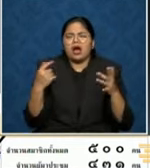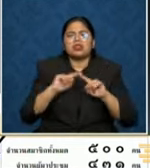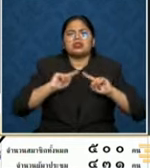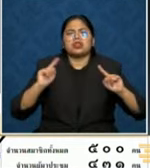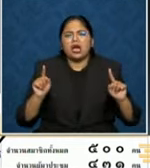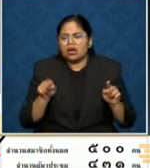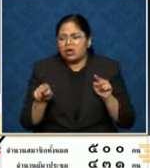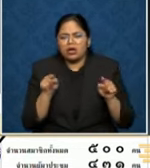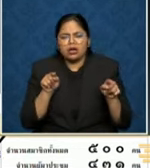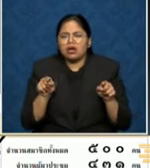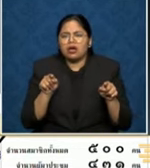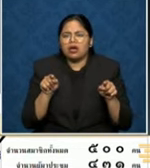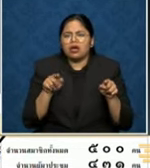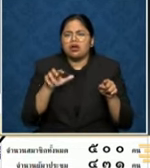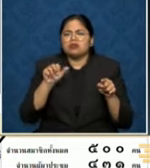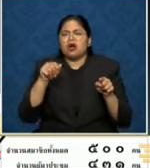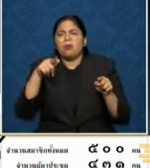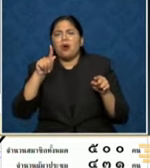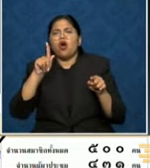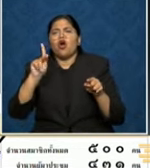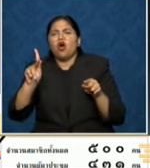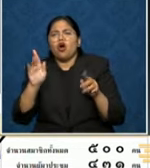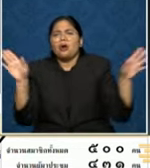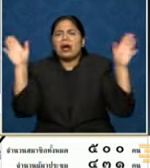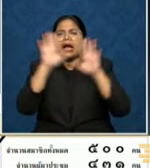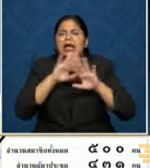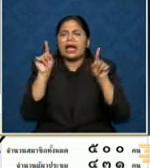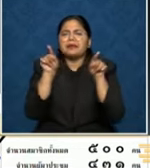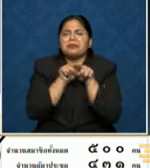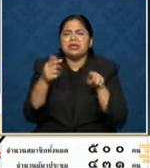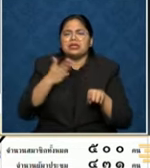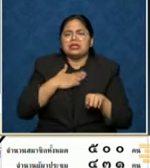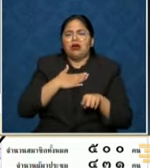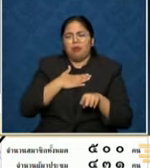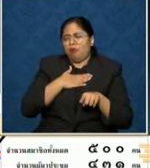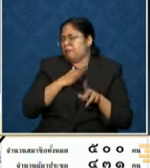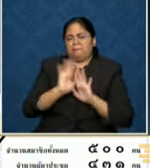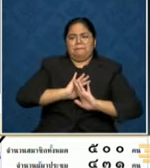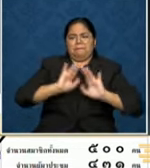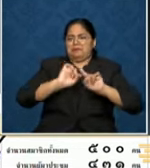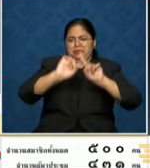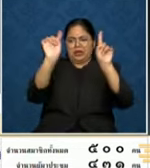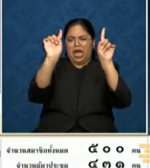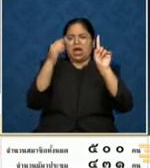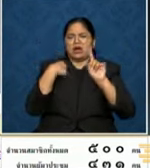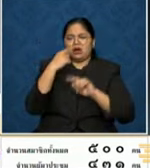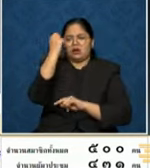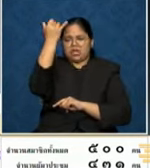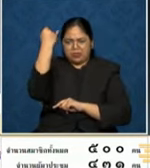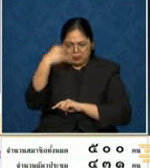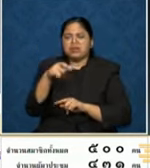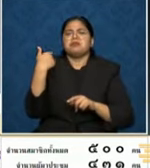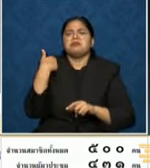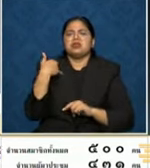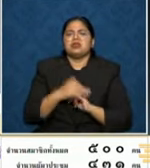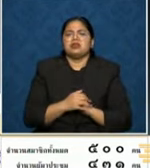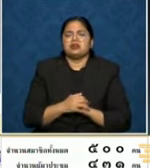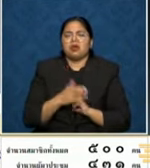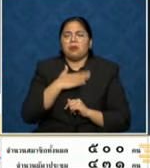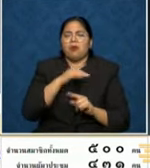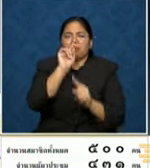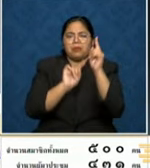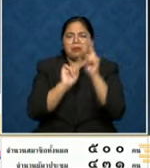ปกไปคิดว่าเหมือนกับโฉนดที่บ้านท่านประธานเหมือนกับโฉนดที่บ้านผมมันไม่ใช่ครับท่านประธานครับเข้าใจผิดกันเพราะฉะนั้นเนี่ยผมประ